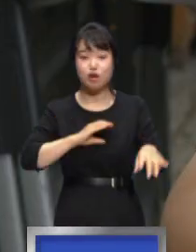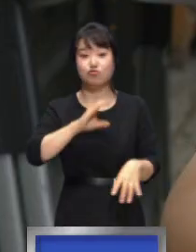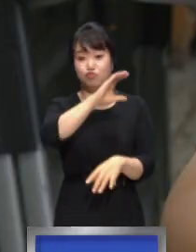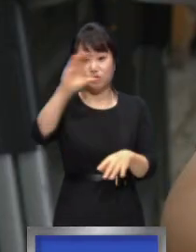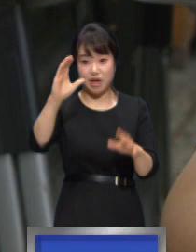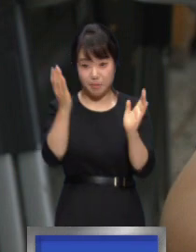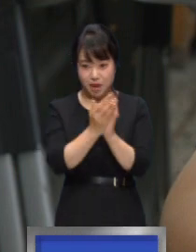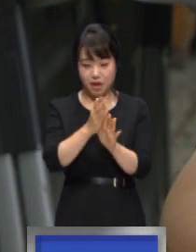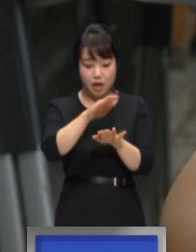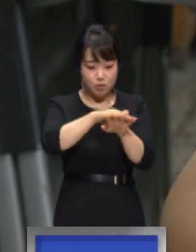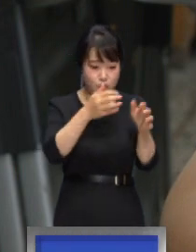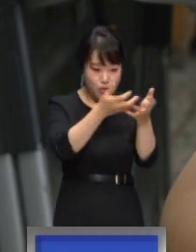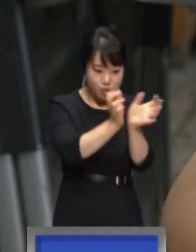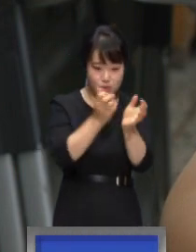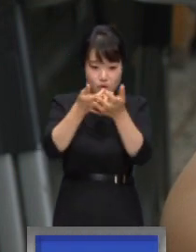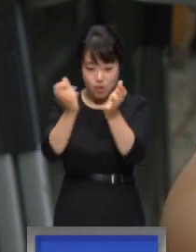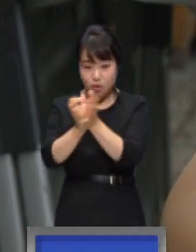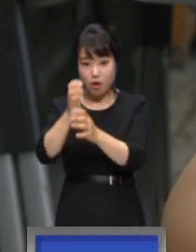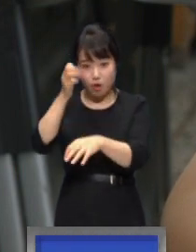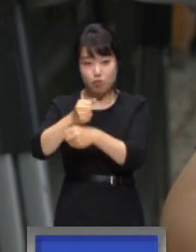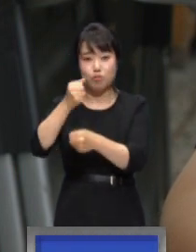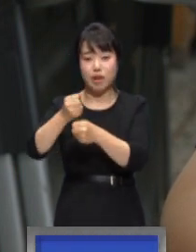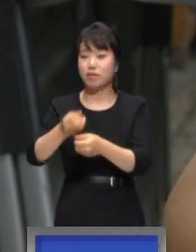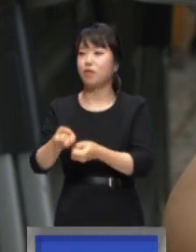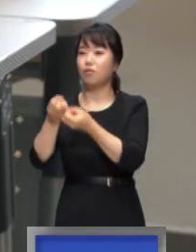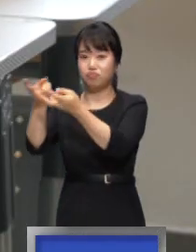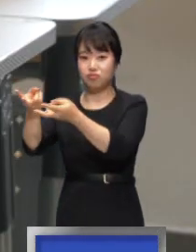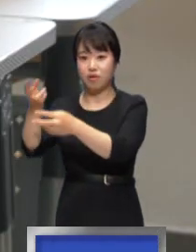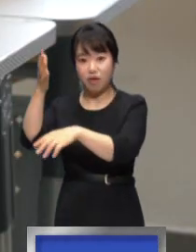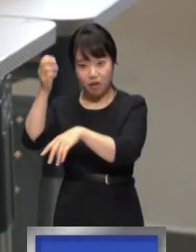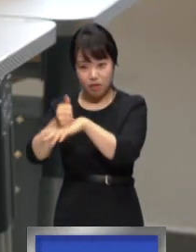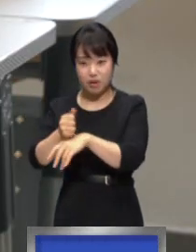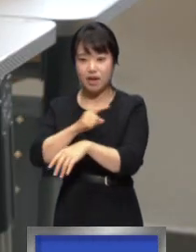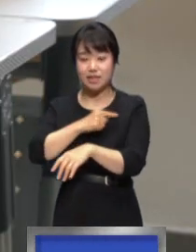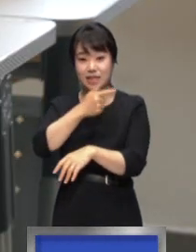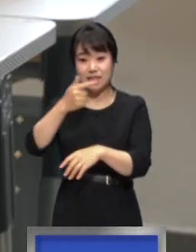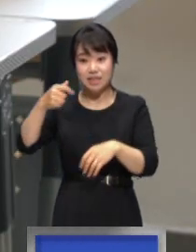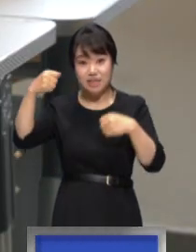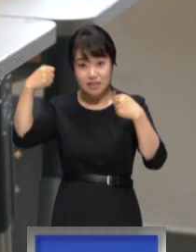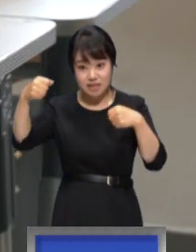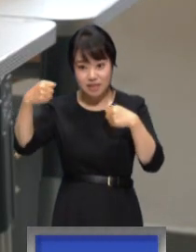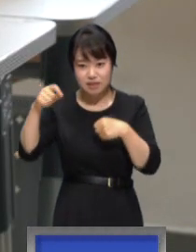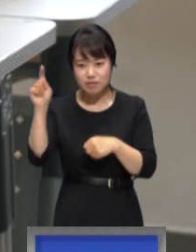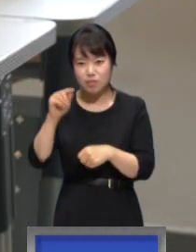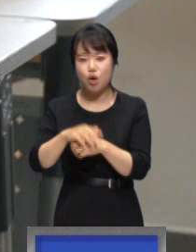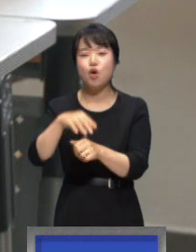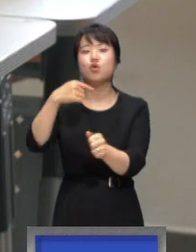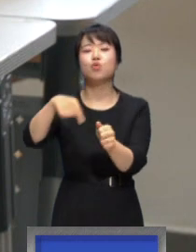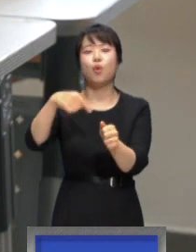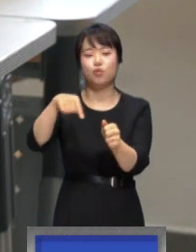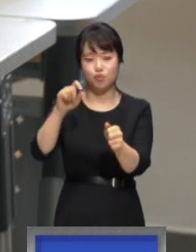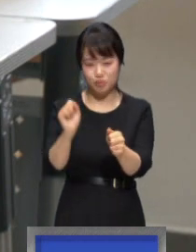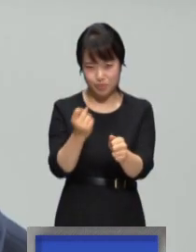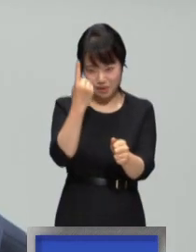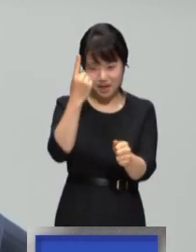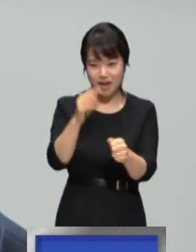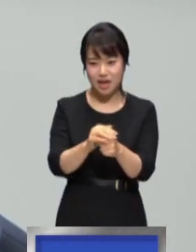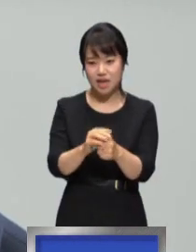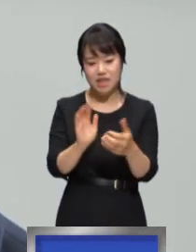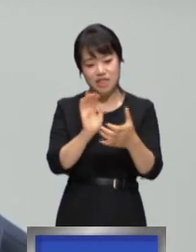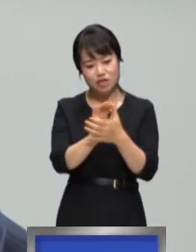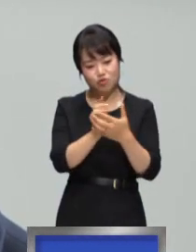조별 활동을 통해 결과물 도출까지 가장 큰 교훈은 교육 여행을 통해